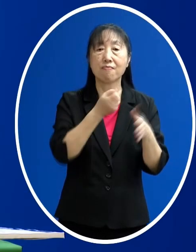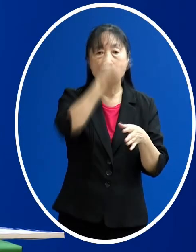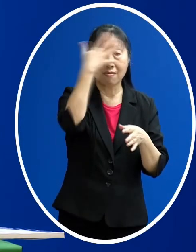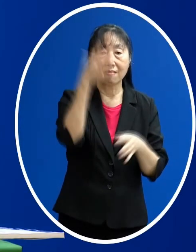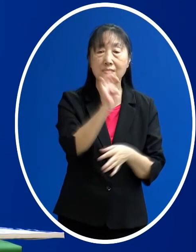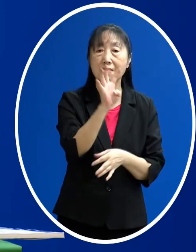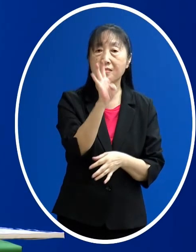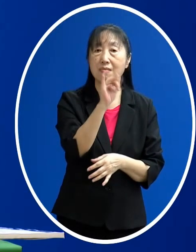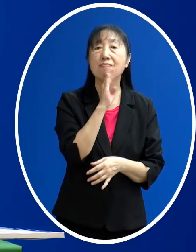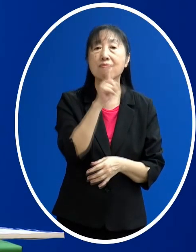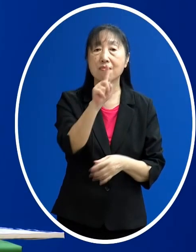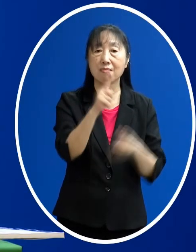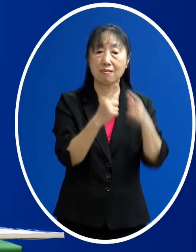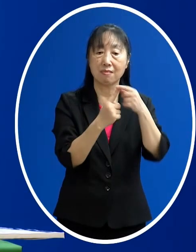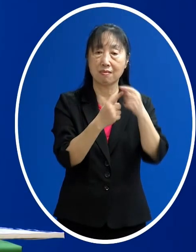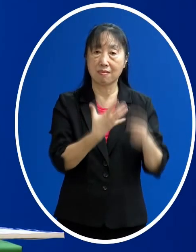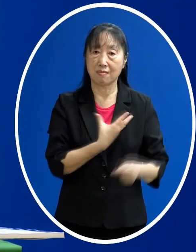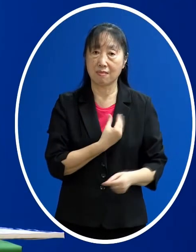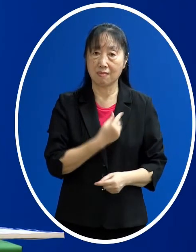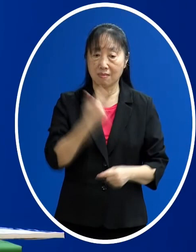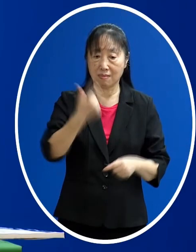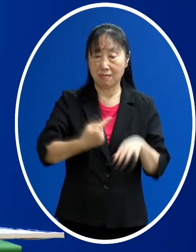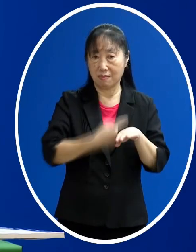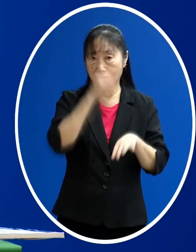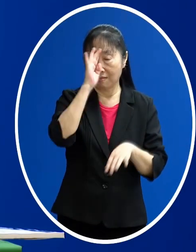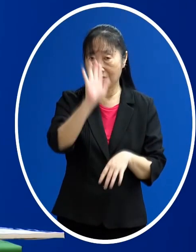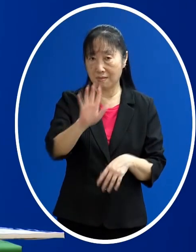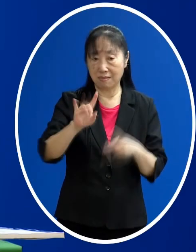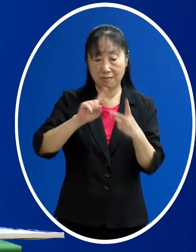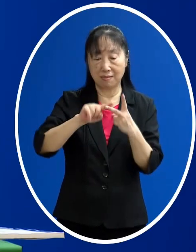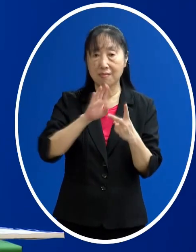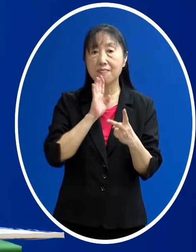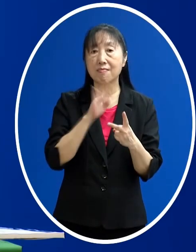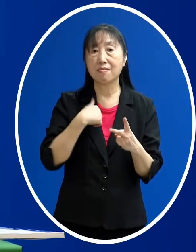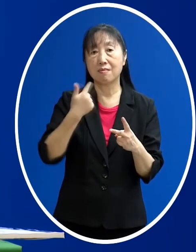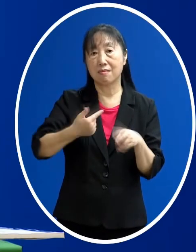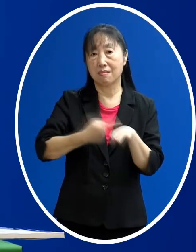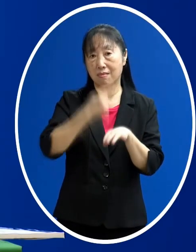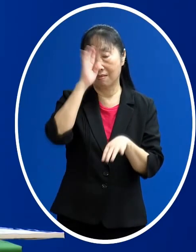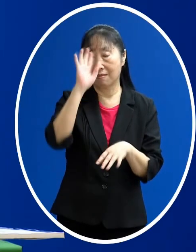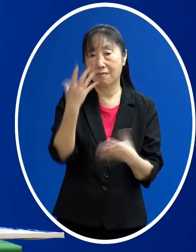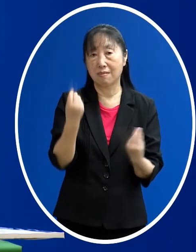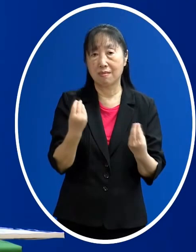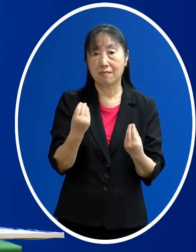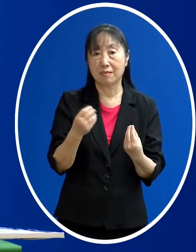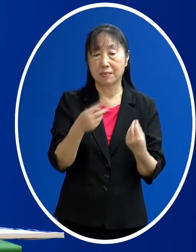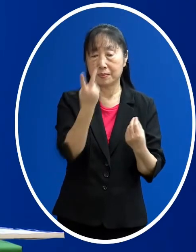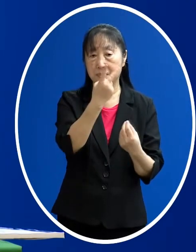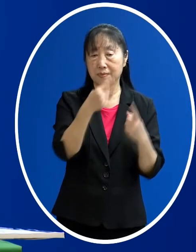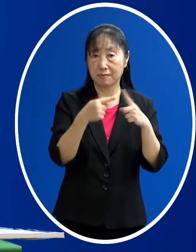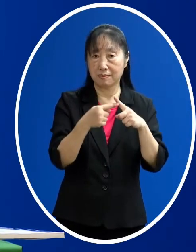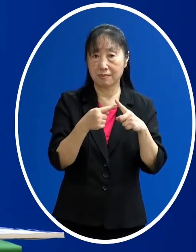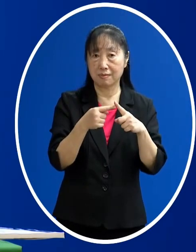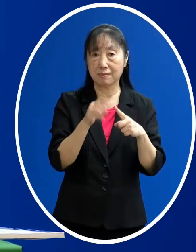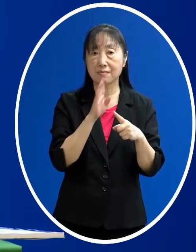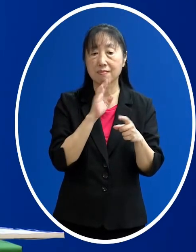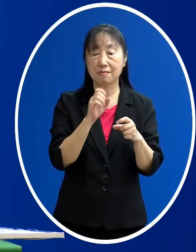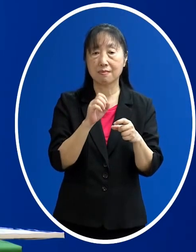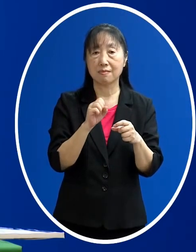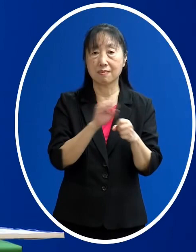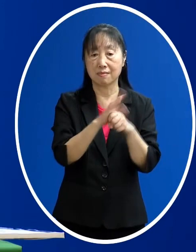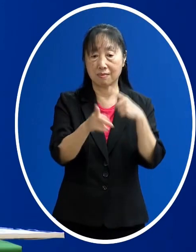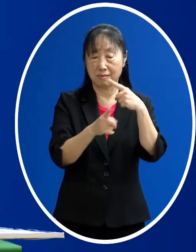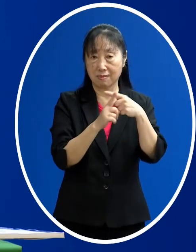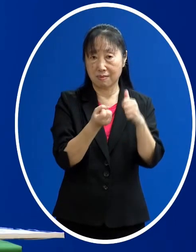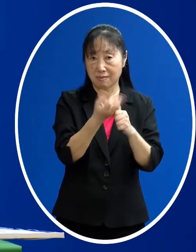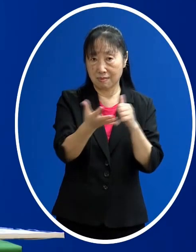位，一位是有心血管的慢性病史，另外一位是没有慢性病史，那两位都是在染疫之后出现肺